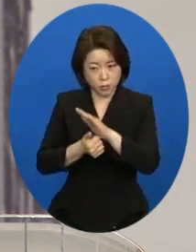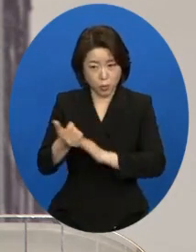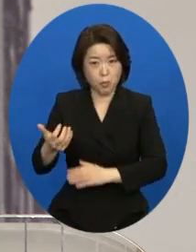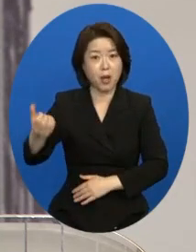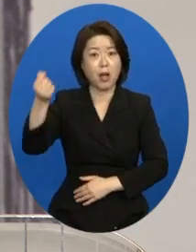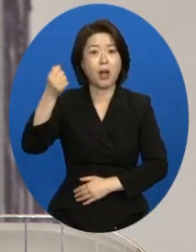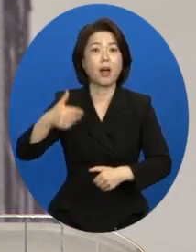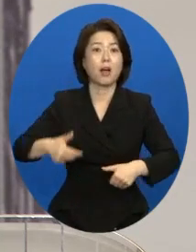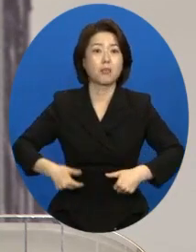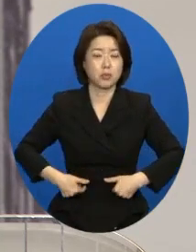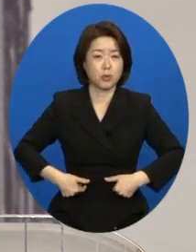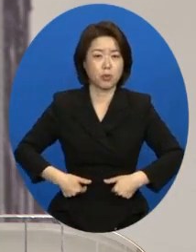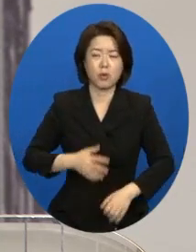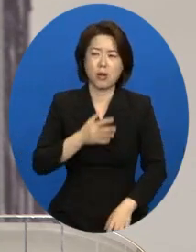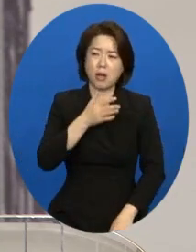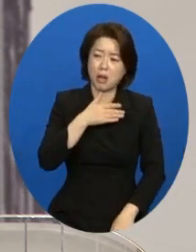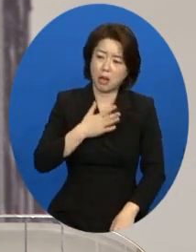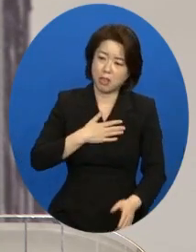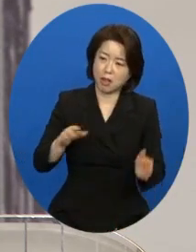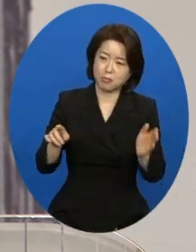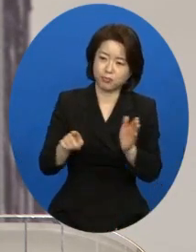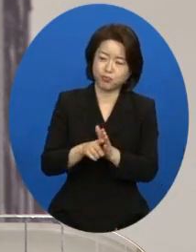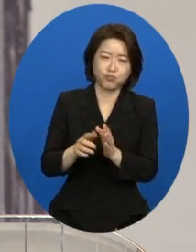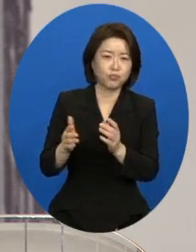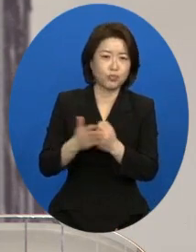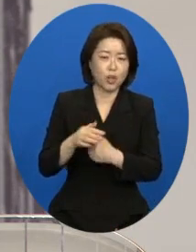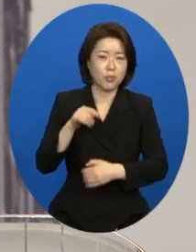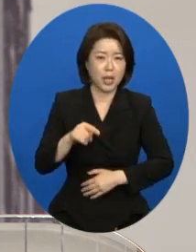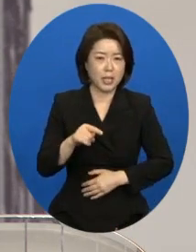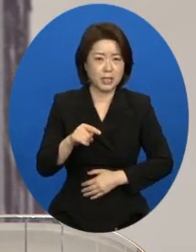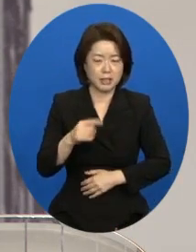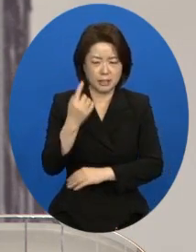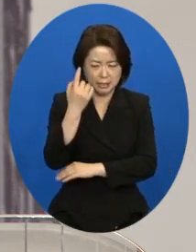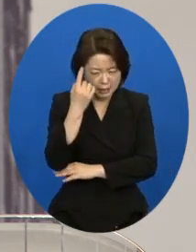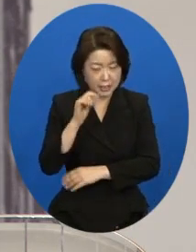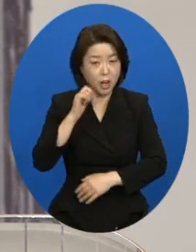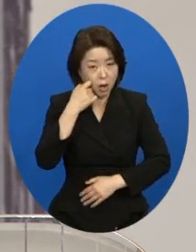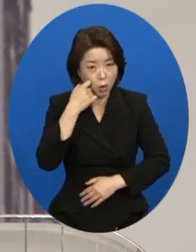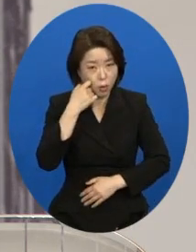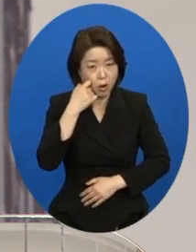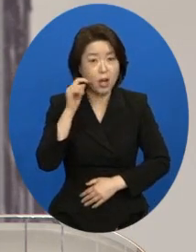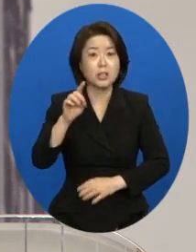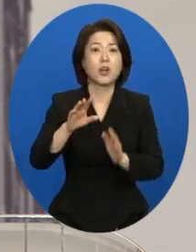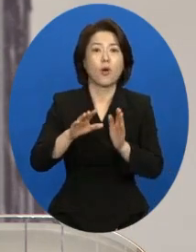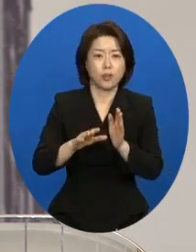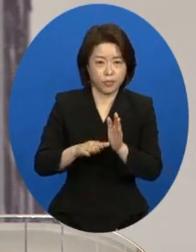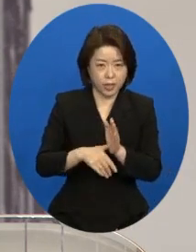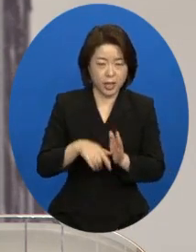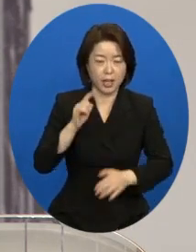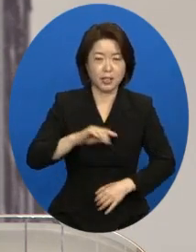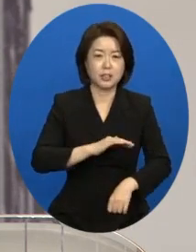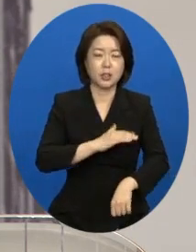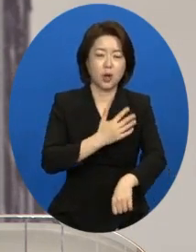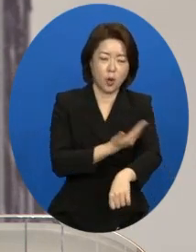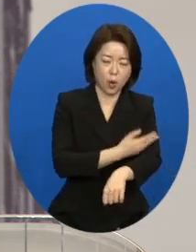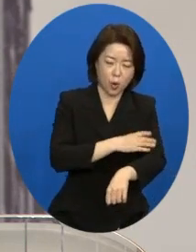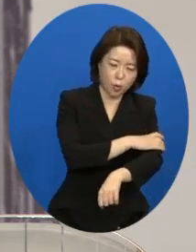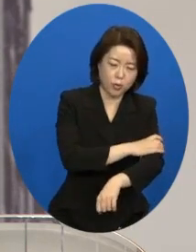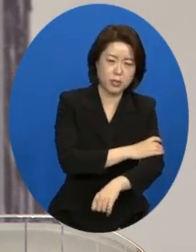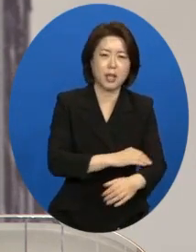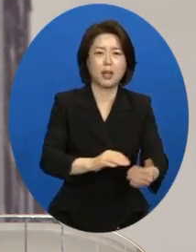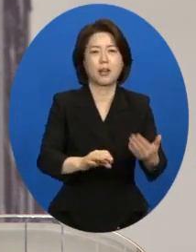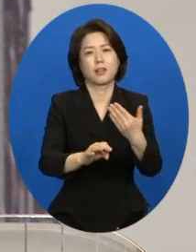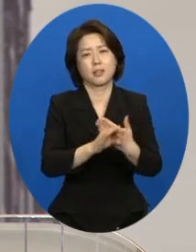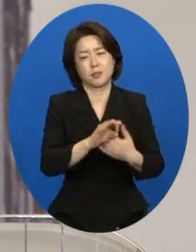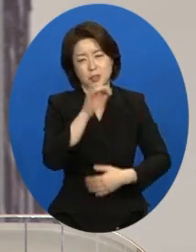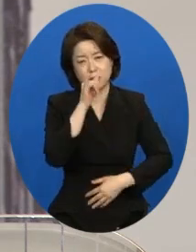아, 내가 믿음 때문에 내가 이걸 지켜나기가 너무 어려워 라고 할 때 그것은 권세는 일시적이다.